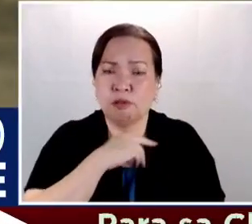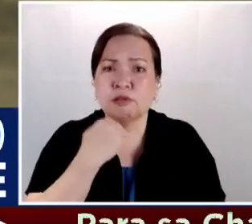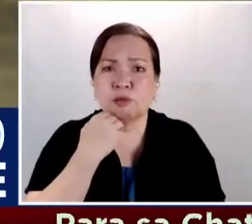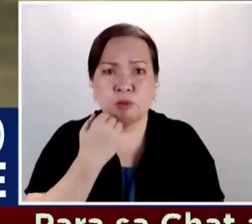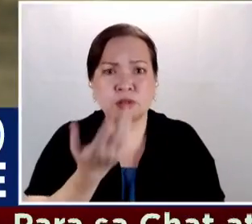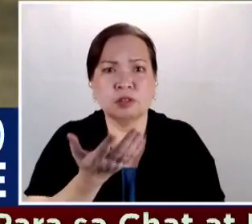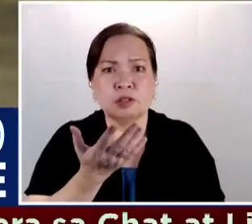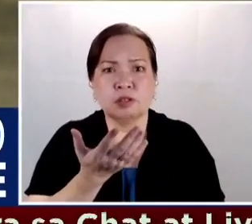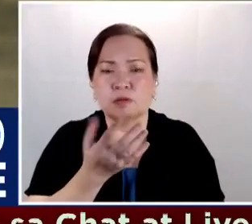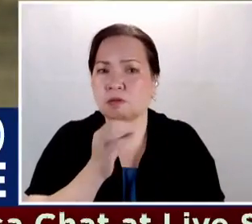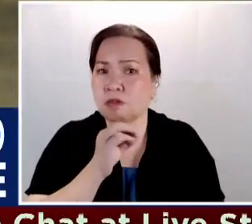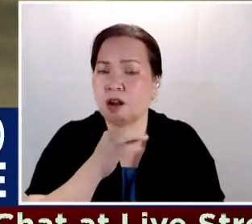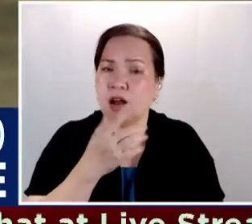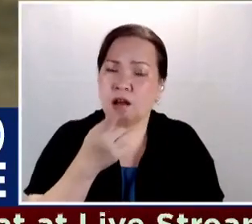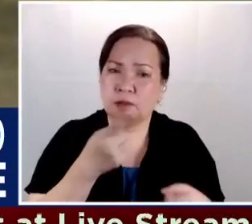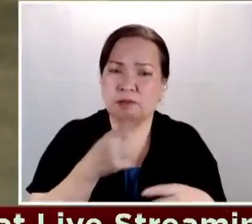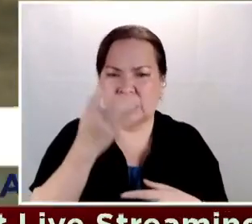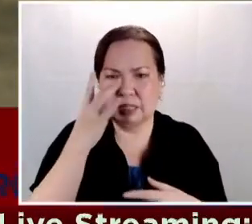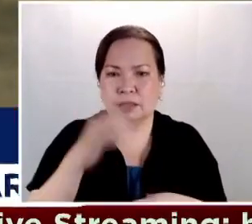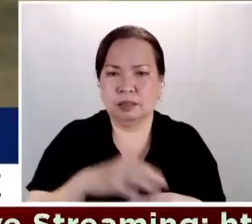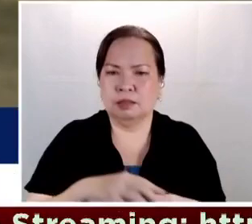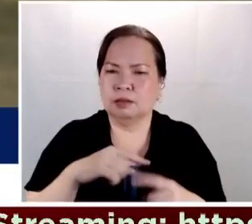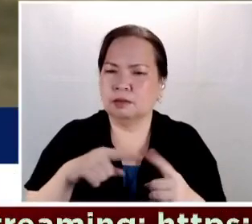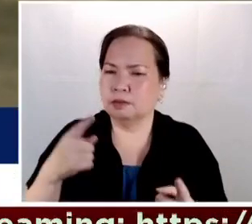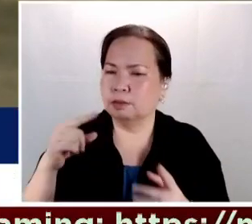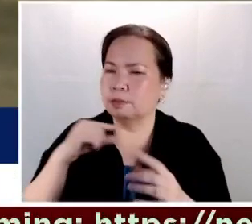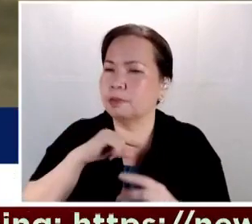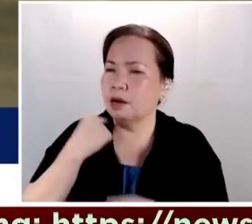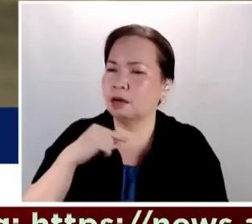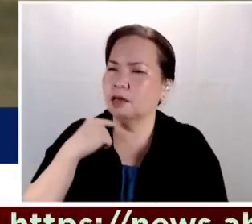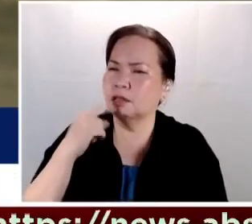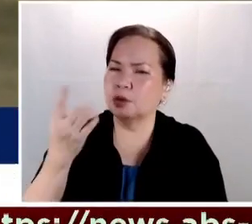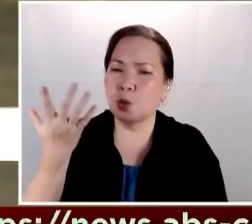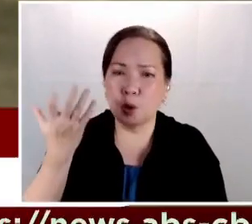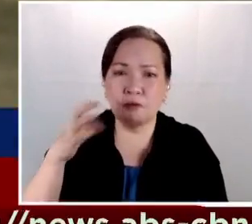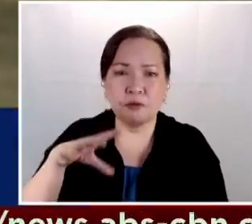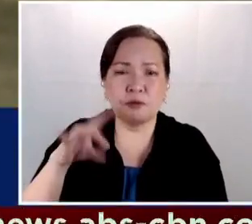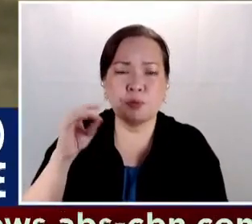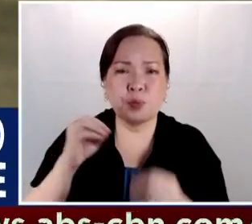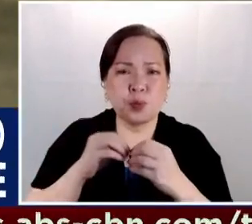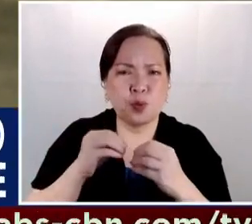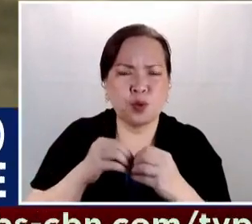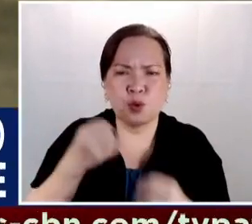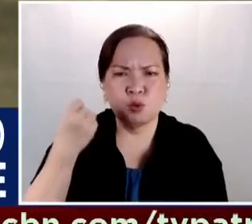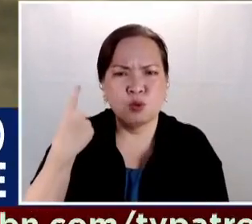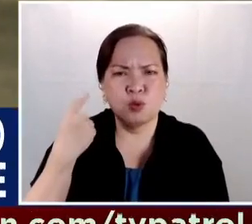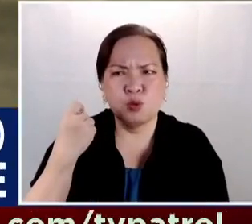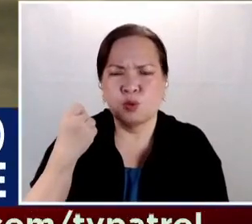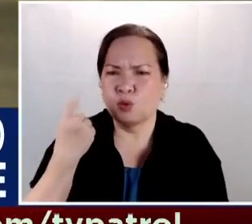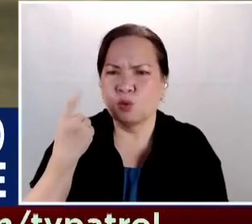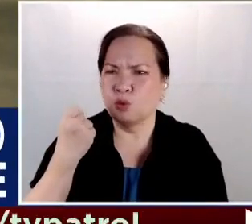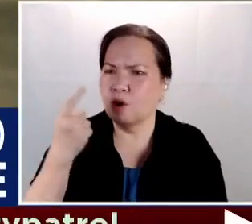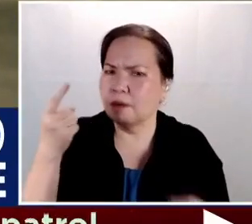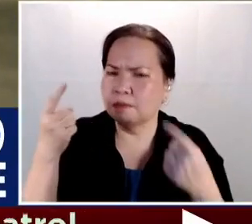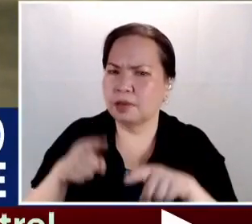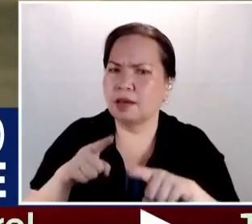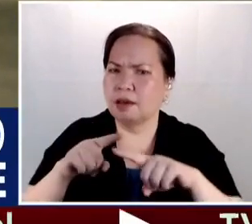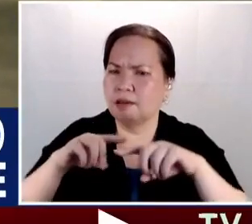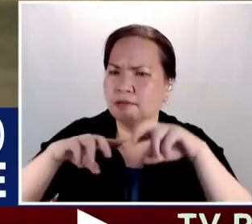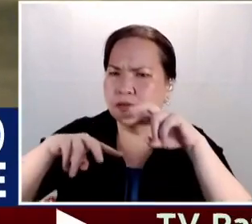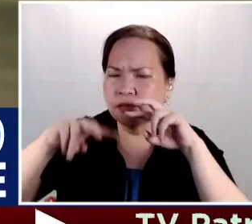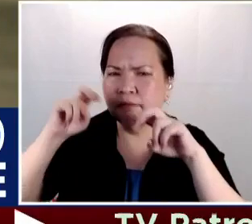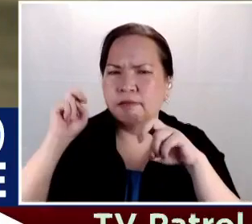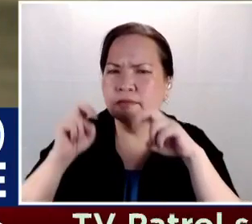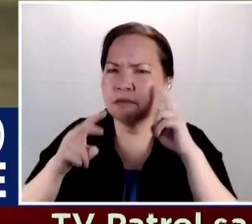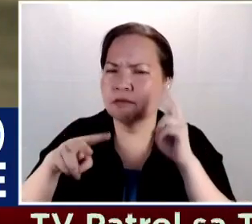uncover a deeper truth. We hope to uncover what took place, and as we